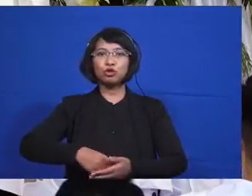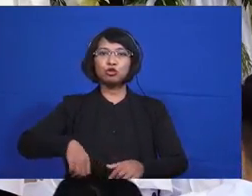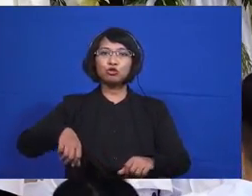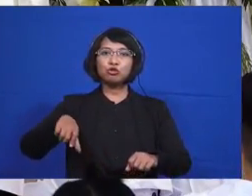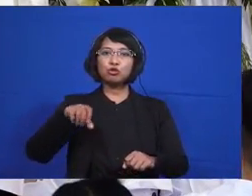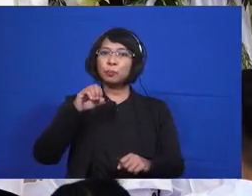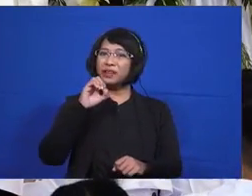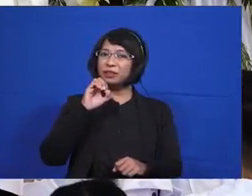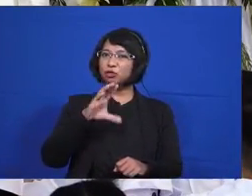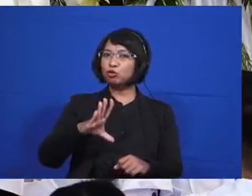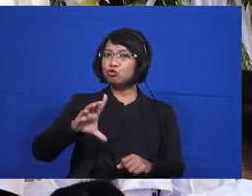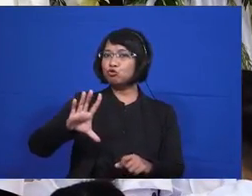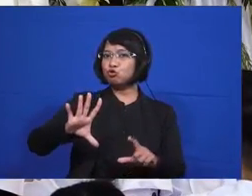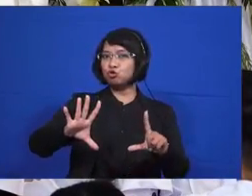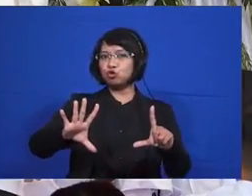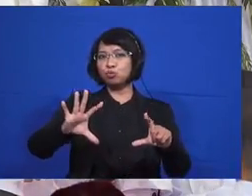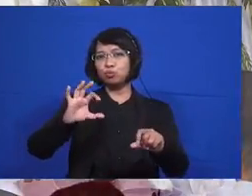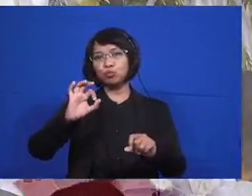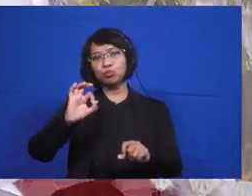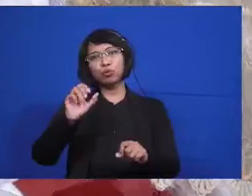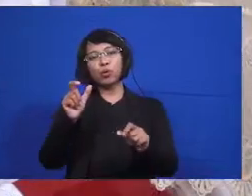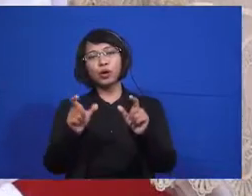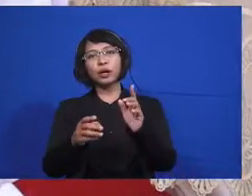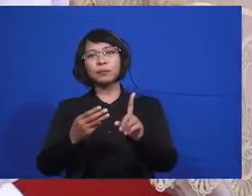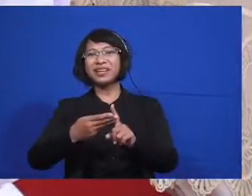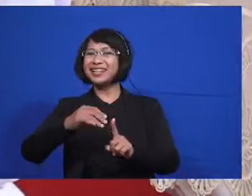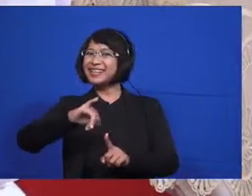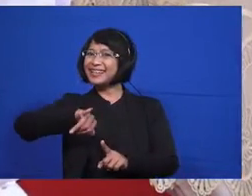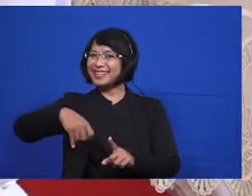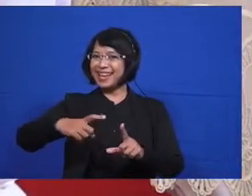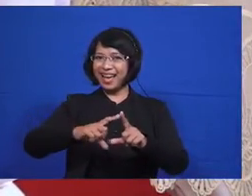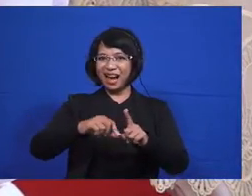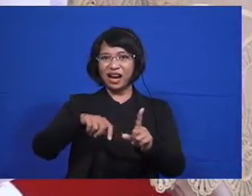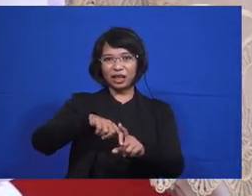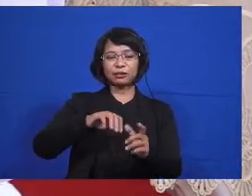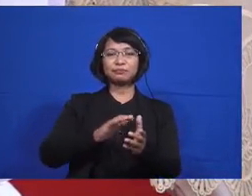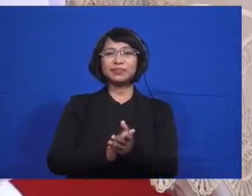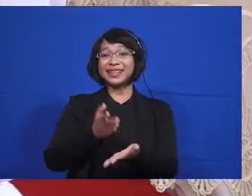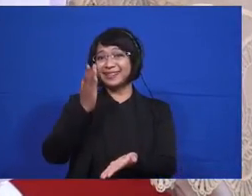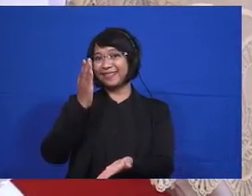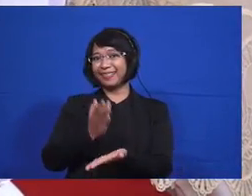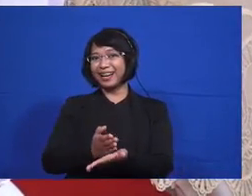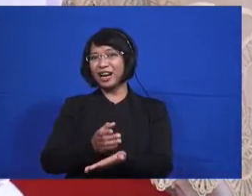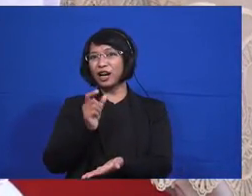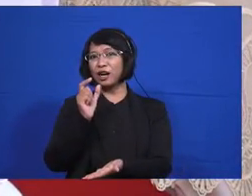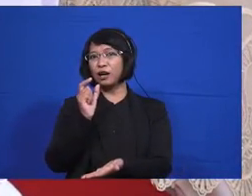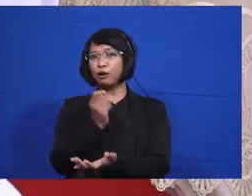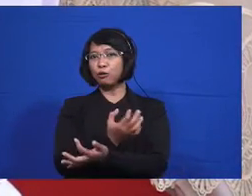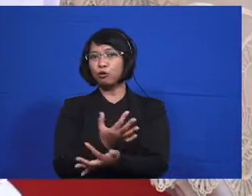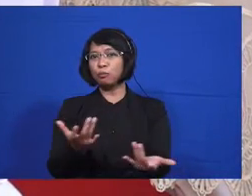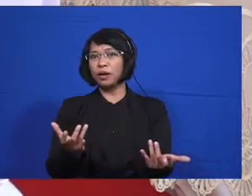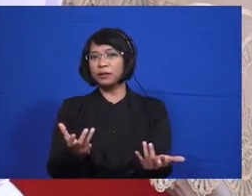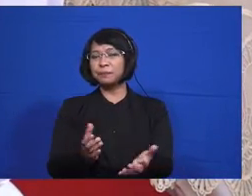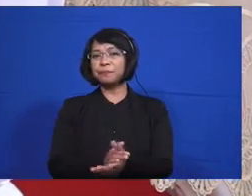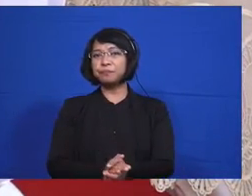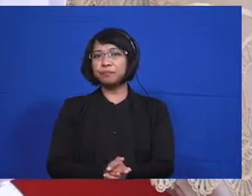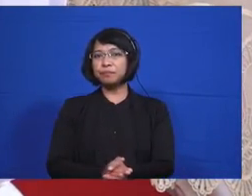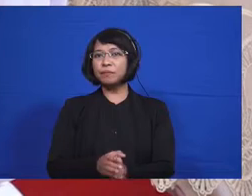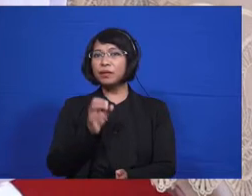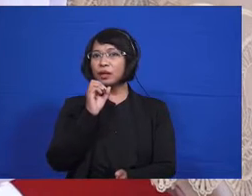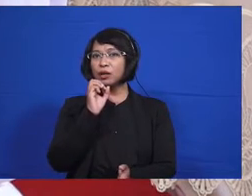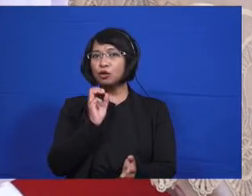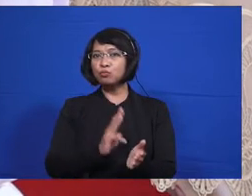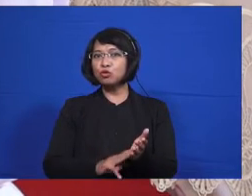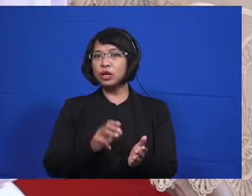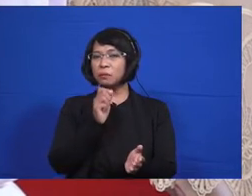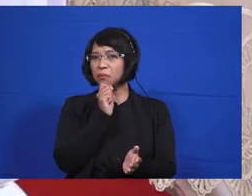bijak. Berkat pemanfaatan bantuan mereka di tengah umat, Musa sanggup memerintah rakyat yang tak